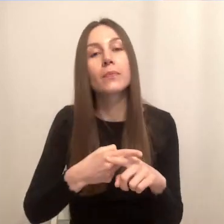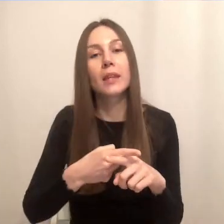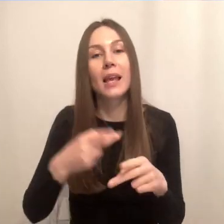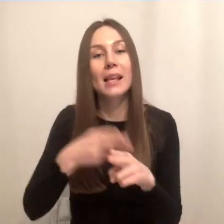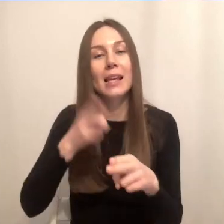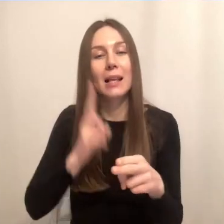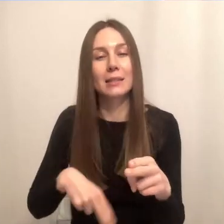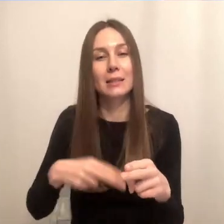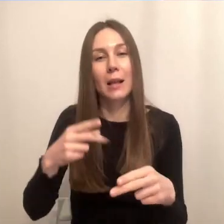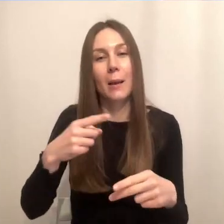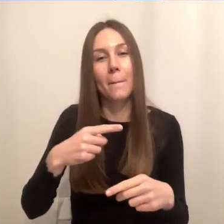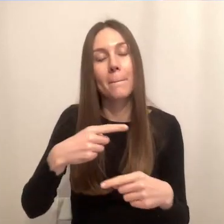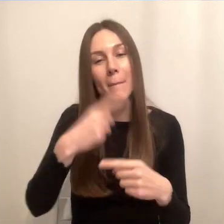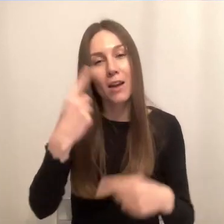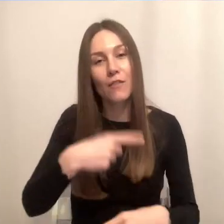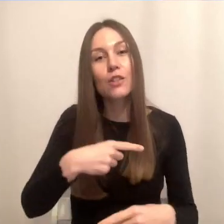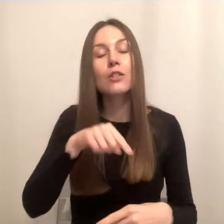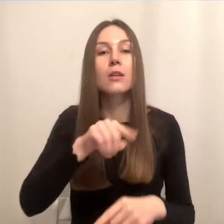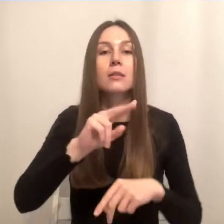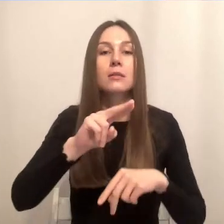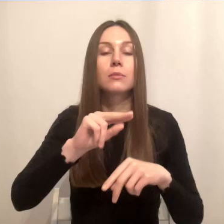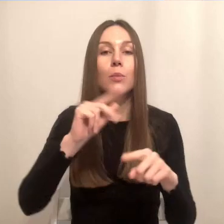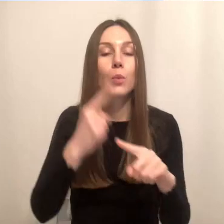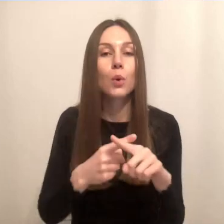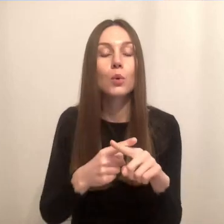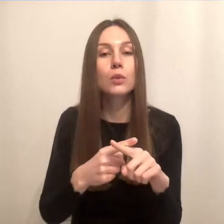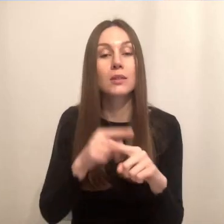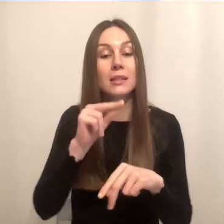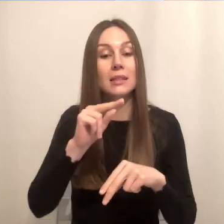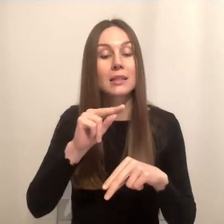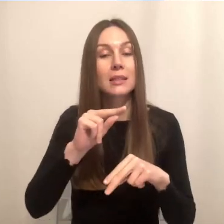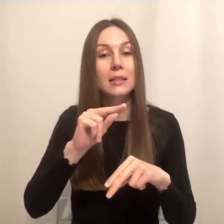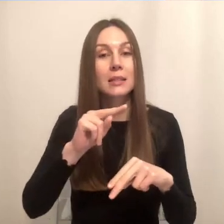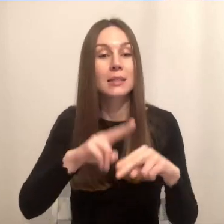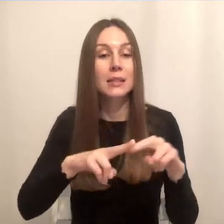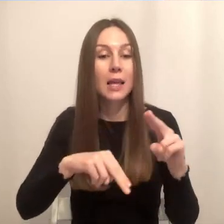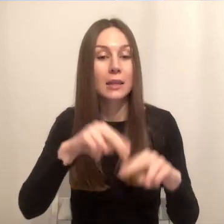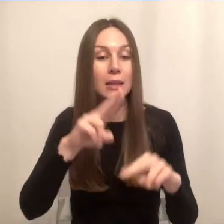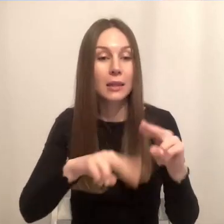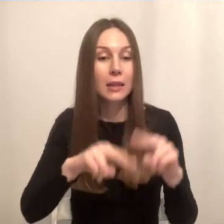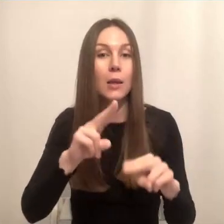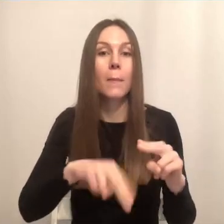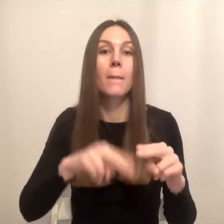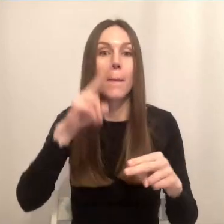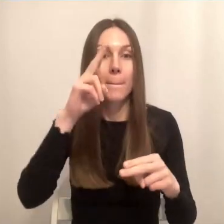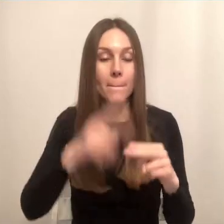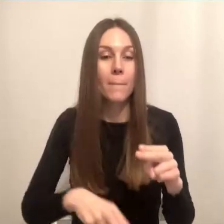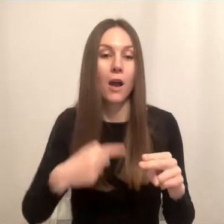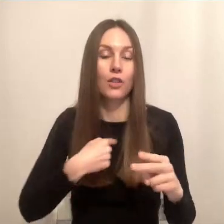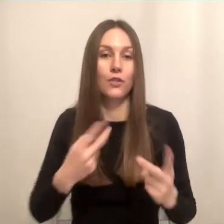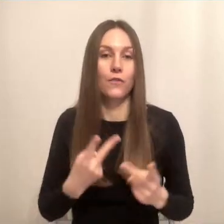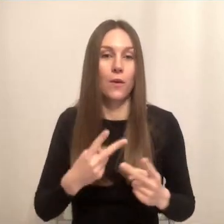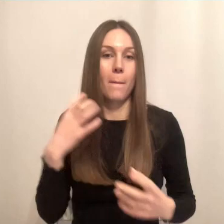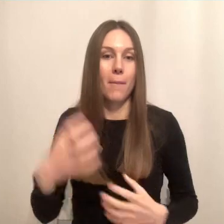statybos, tiek ir džiaugiuosi, kad galėjau užbaigti tas statybas ir atidarytą pervažą jau būdamas meru. Ačiū. Taip, ponė